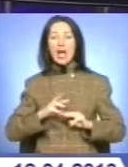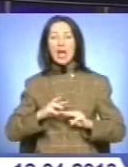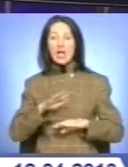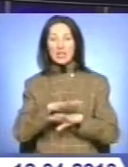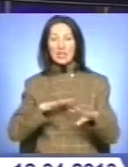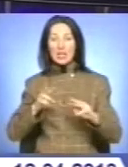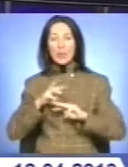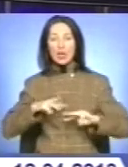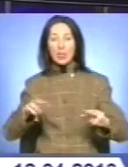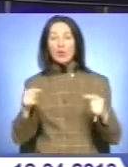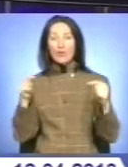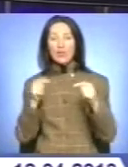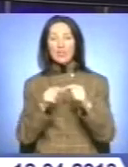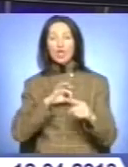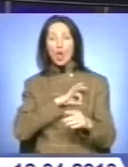юридична експертиза.